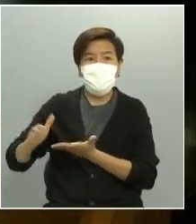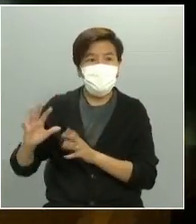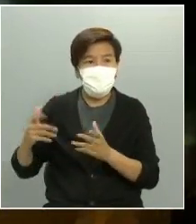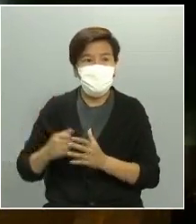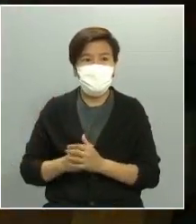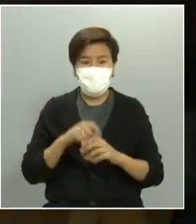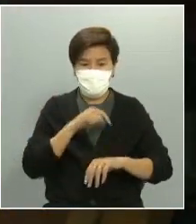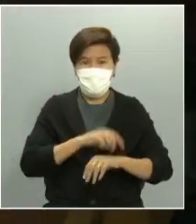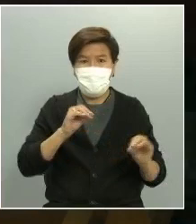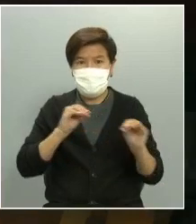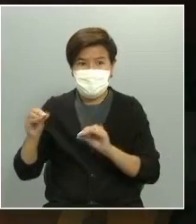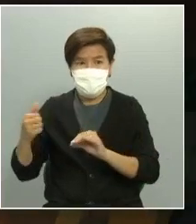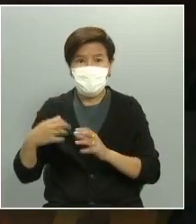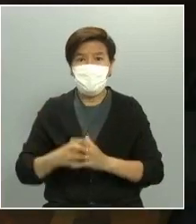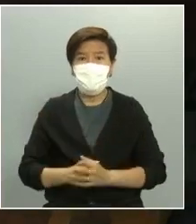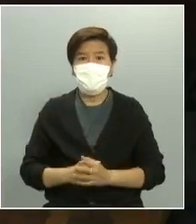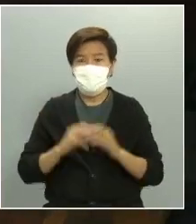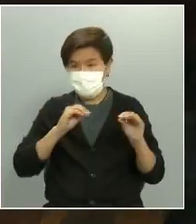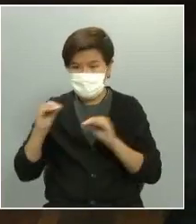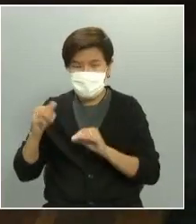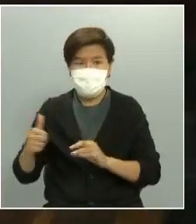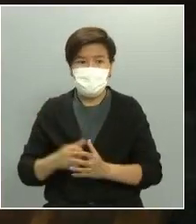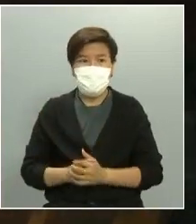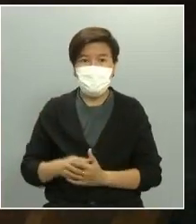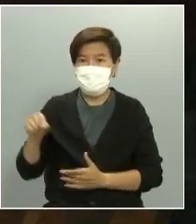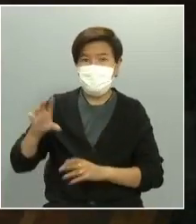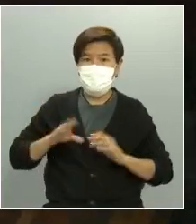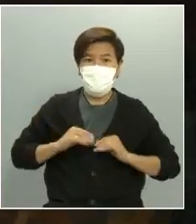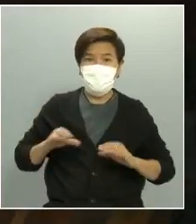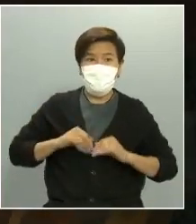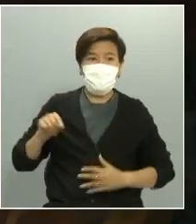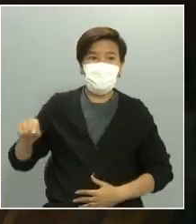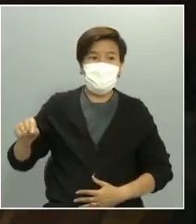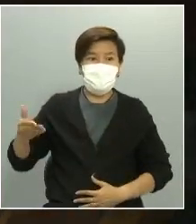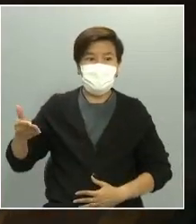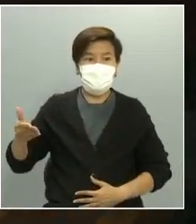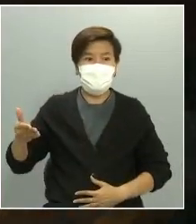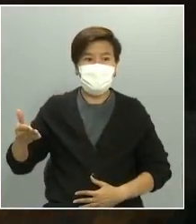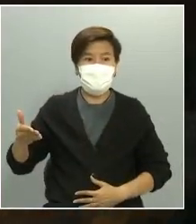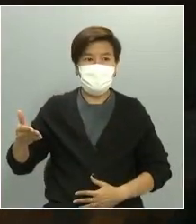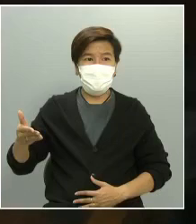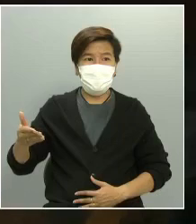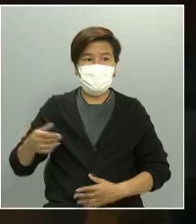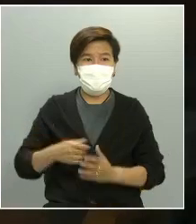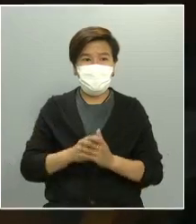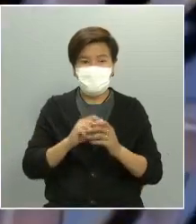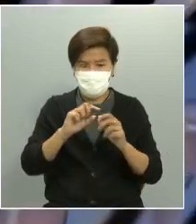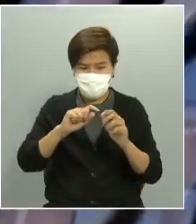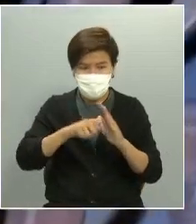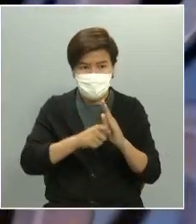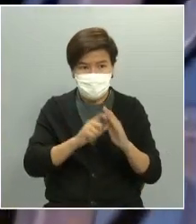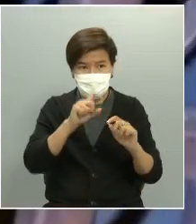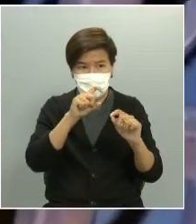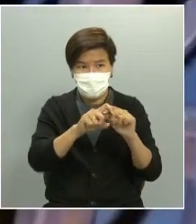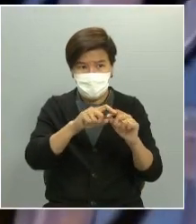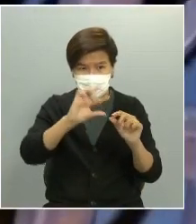ไม่ได้ไปขายอาหารตามสั่งจะทำยังไงเจ้าหนี้ระบบไม่ยอมสุดท้ายเอา 900มาหยอดอยู่แม่กุญแจห้ามเข้า